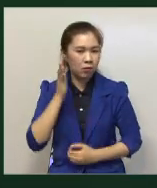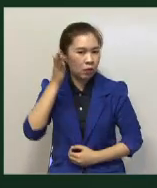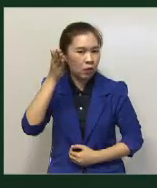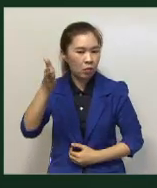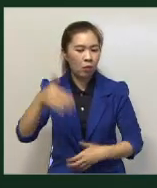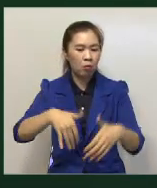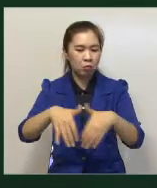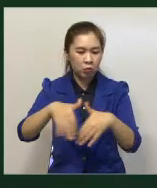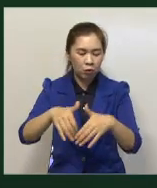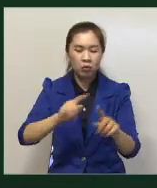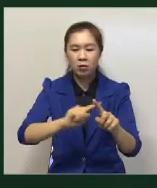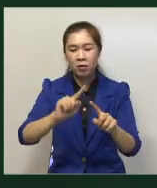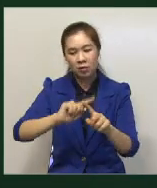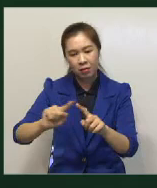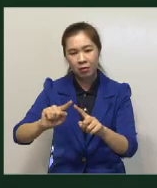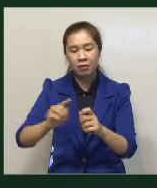าจับจ้องจาก